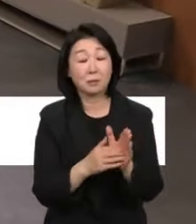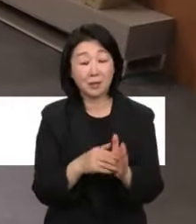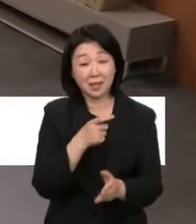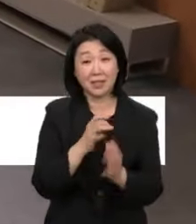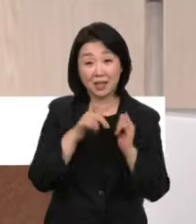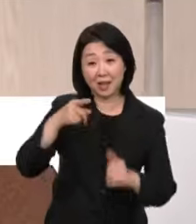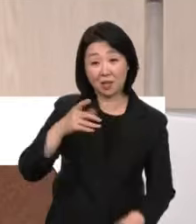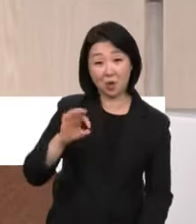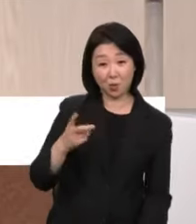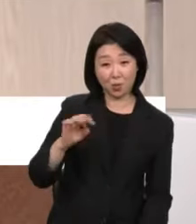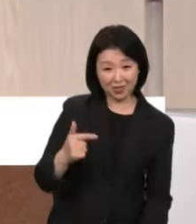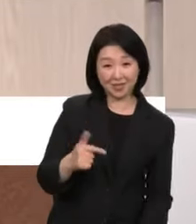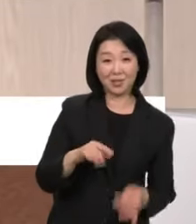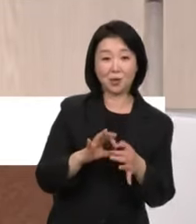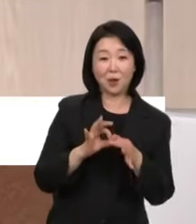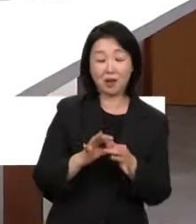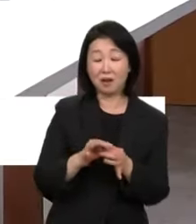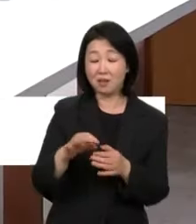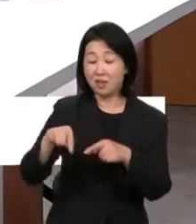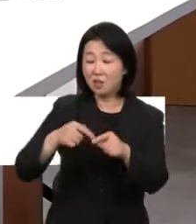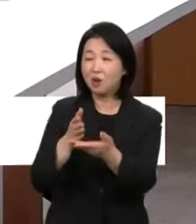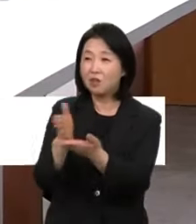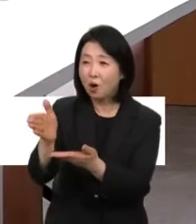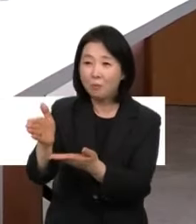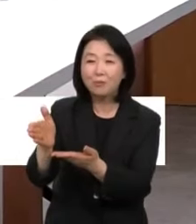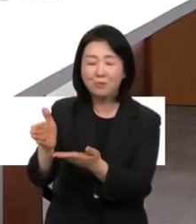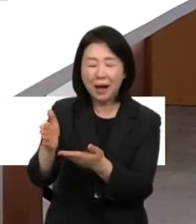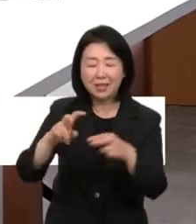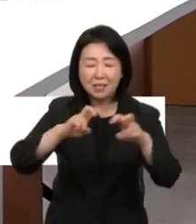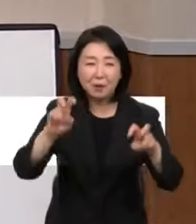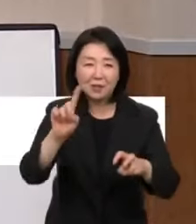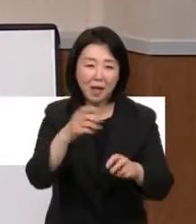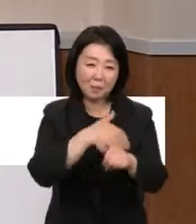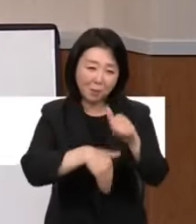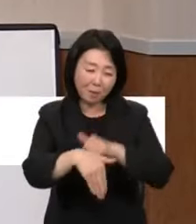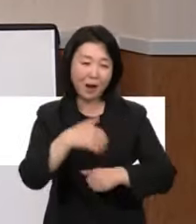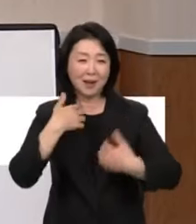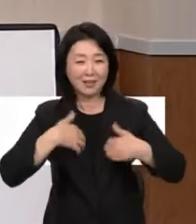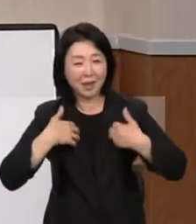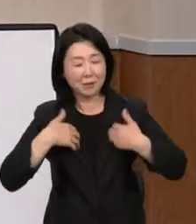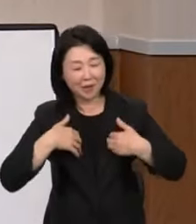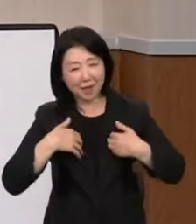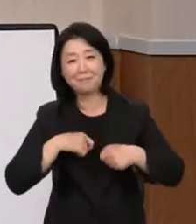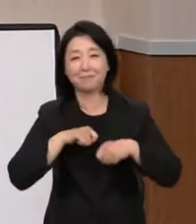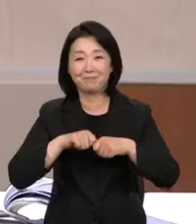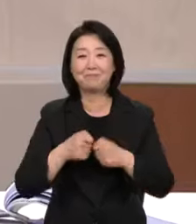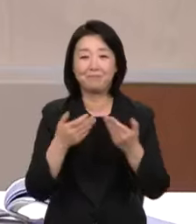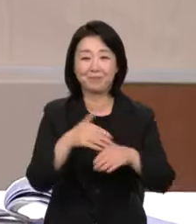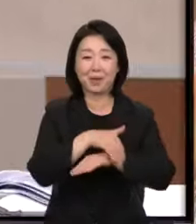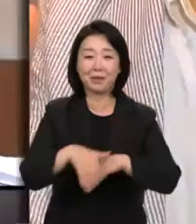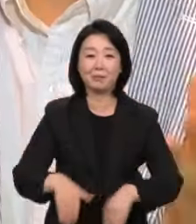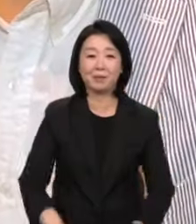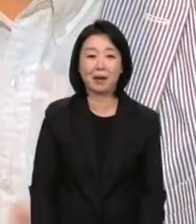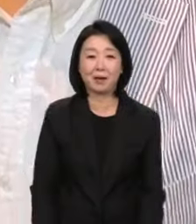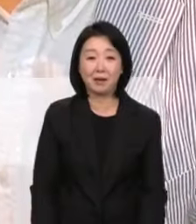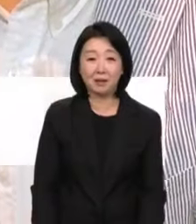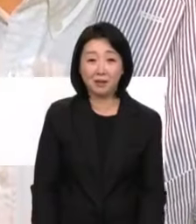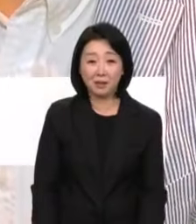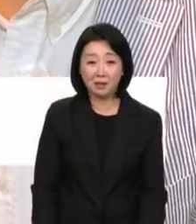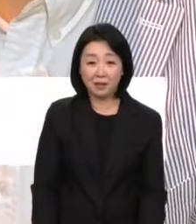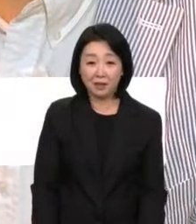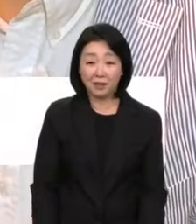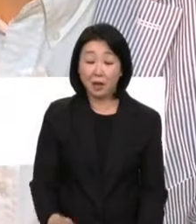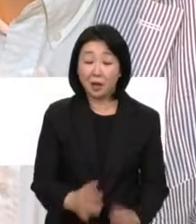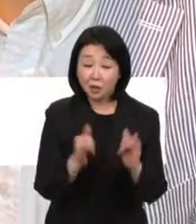정영진 씨를 필두로 정치 전문 패널들이 판세 분석과 전망을 재밌고 날카롭게 짚어드립니다. 유권자 여러분께